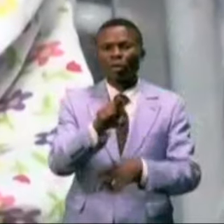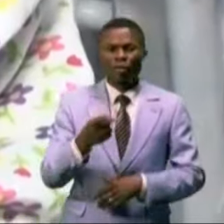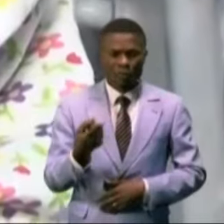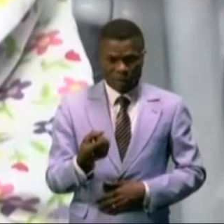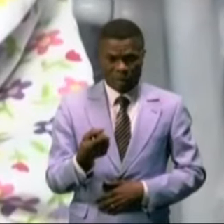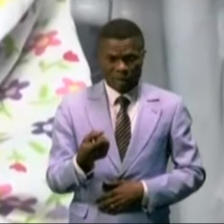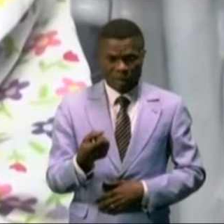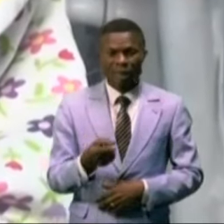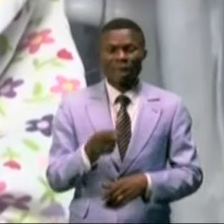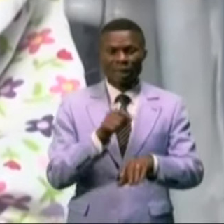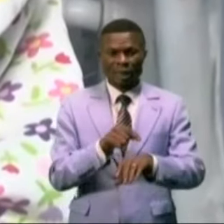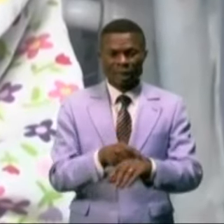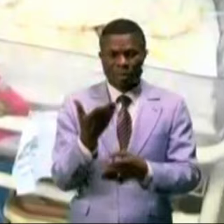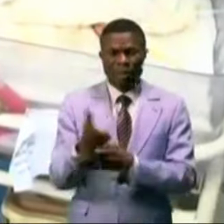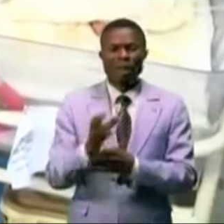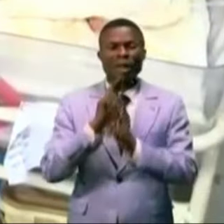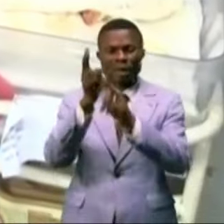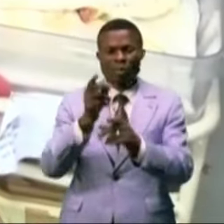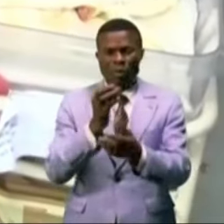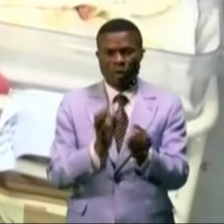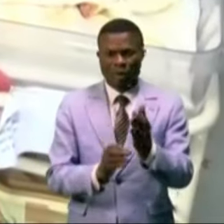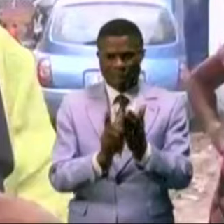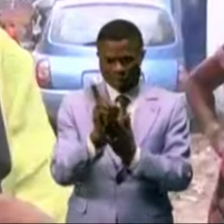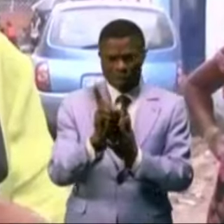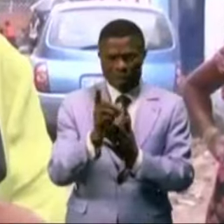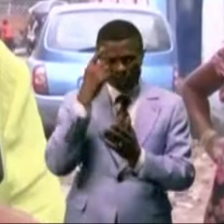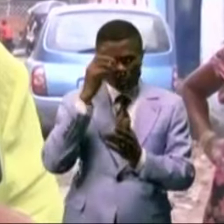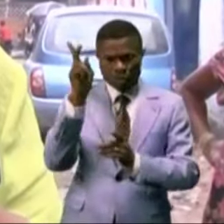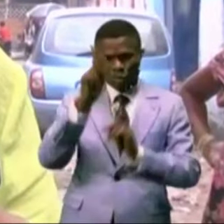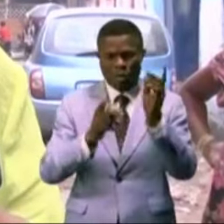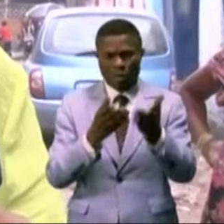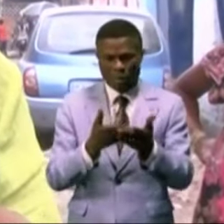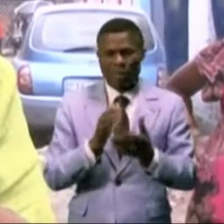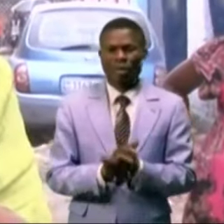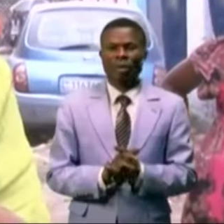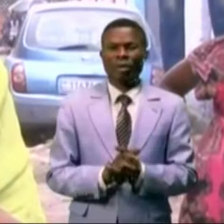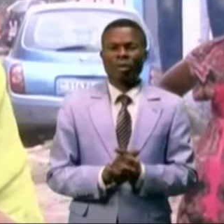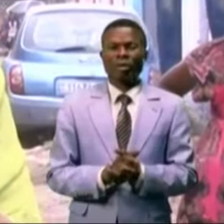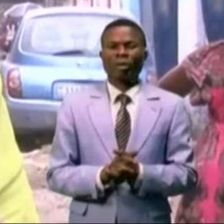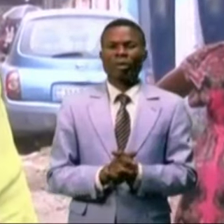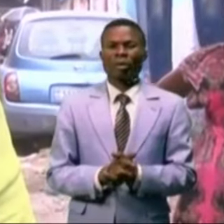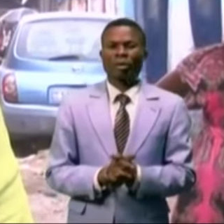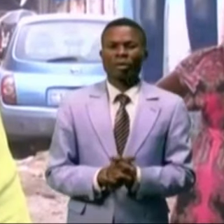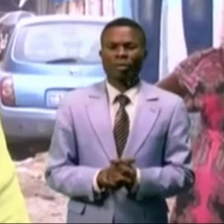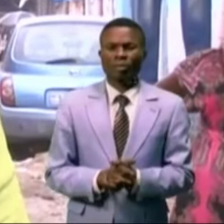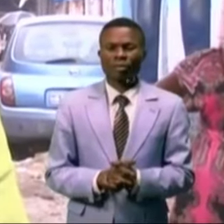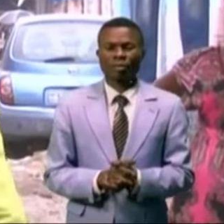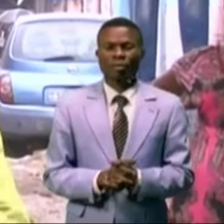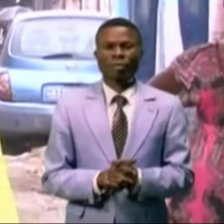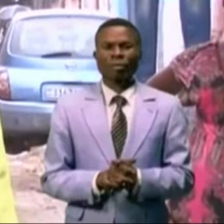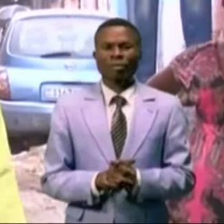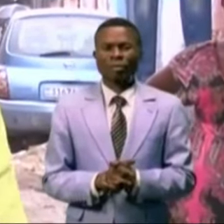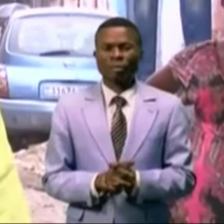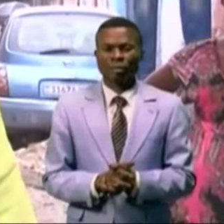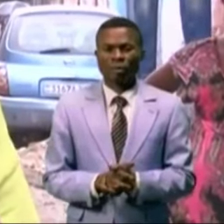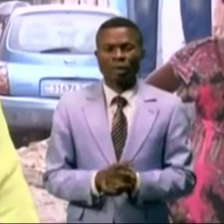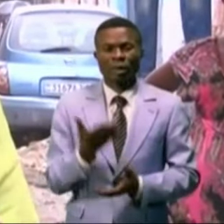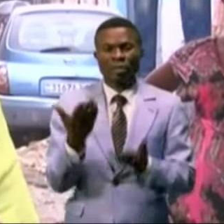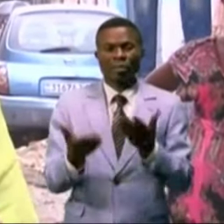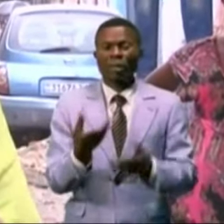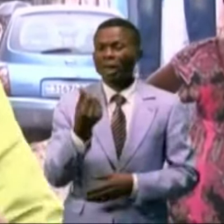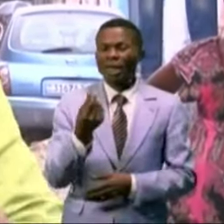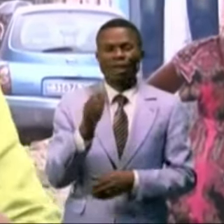qu'il nécessite des réponses pour la population. Il y a énormément de décès par manque de connaissances, par manque de